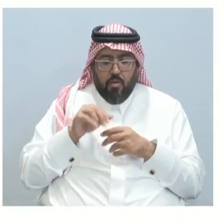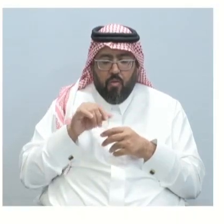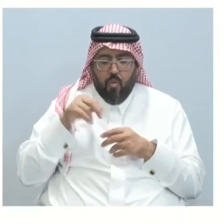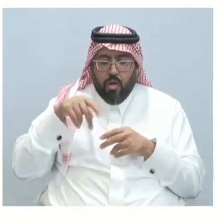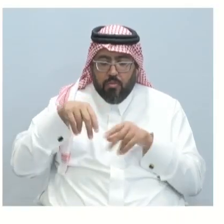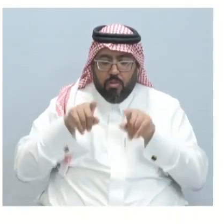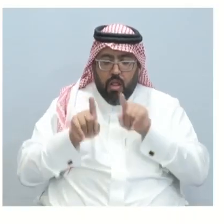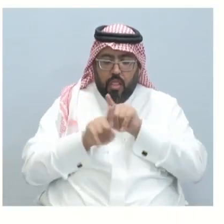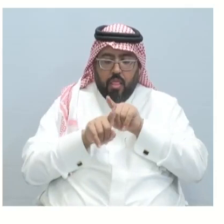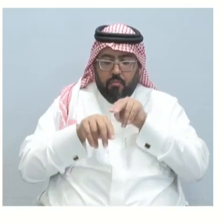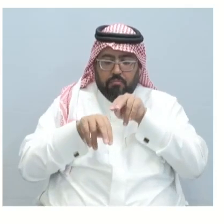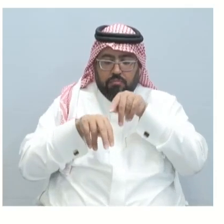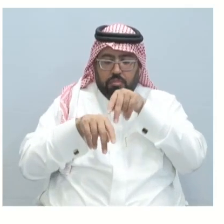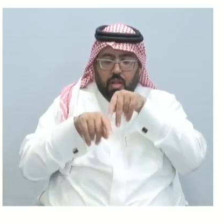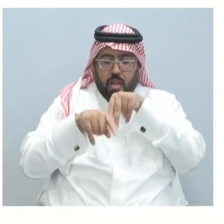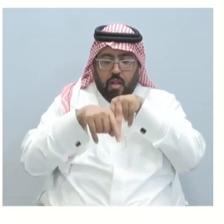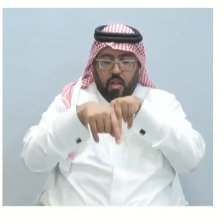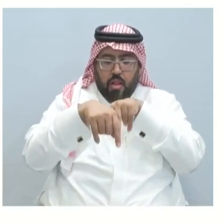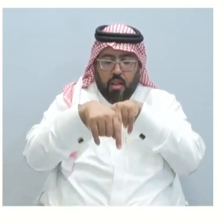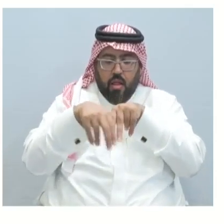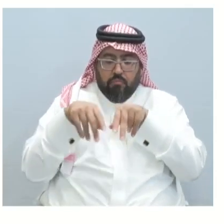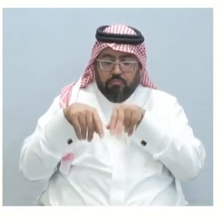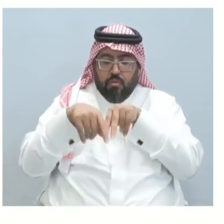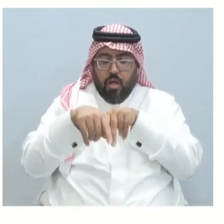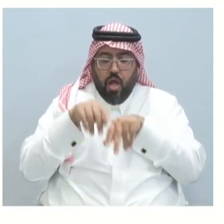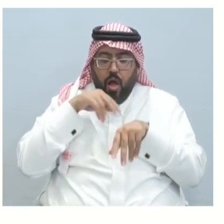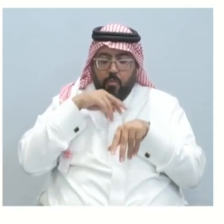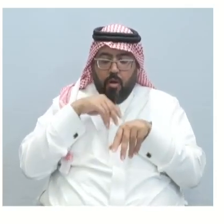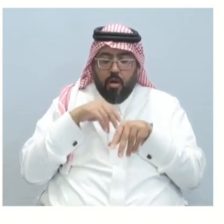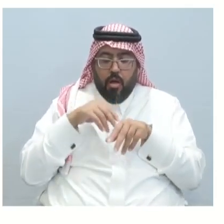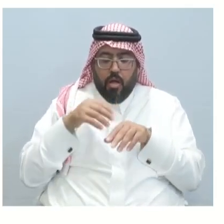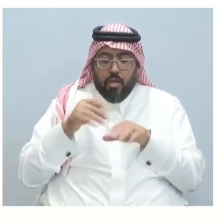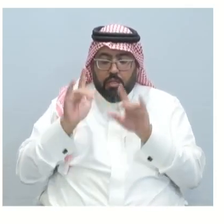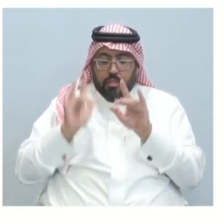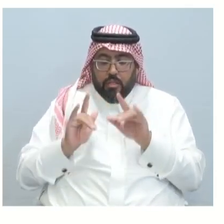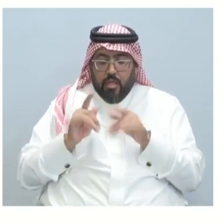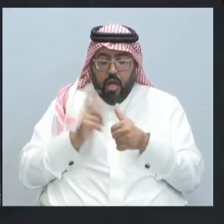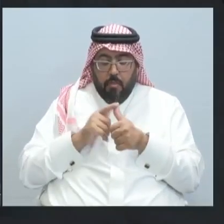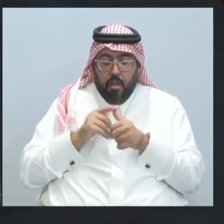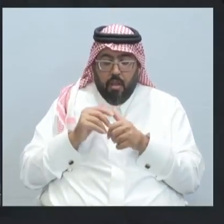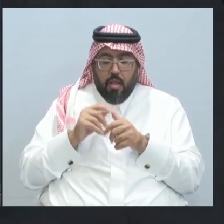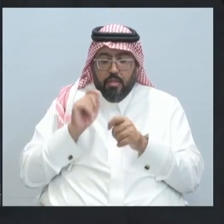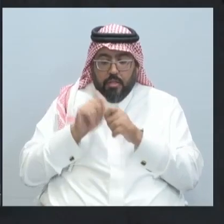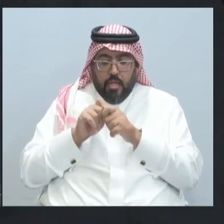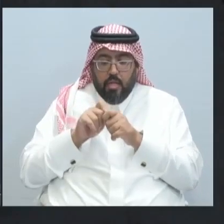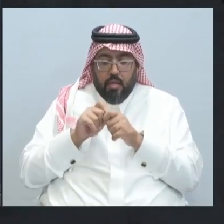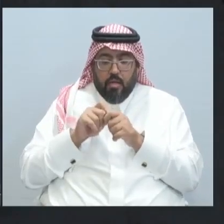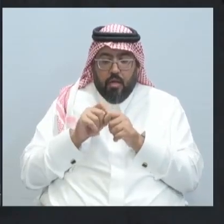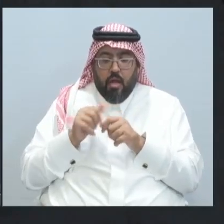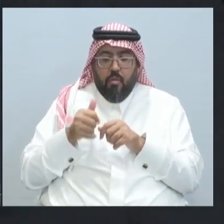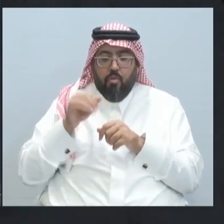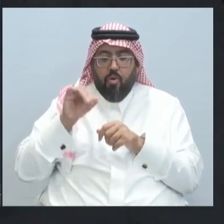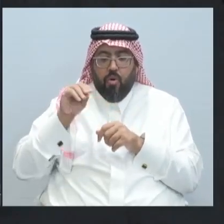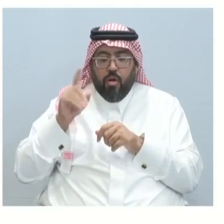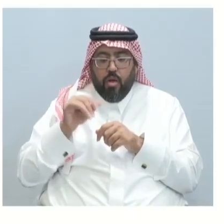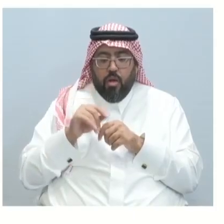تمشي امامه وهذا من الادب والاحترام كذلك لا تجلس قبله هذه وصيه ابو هريره